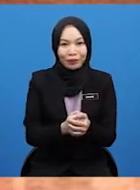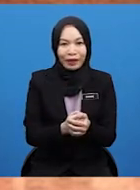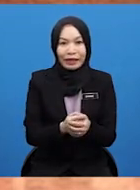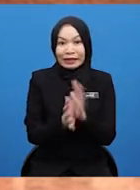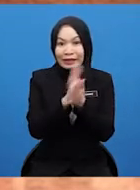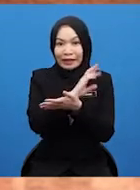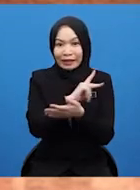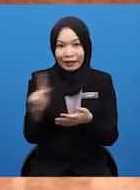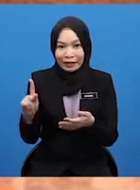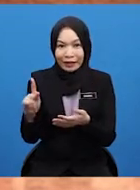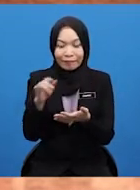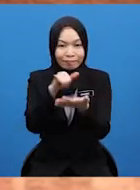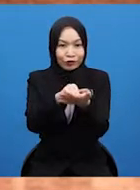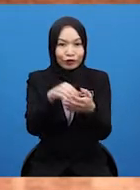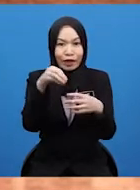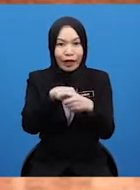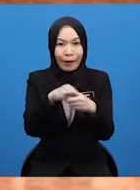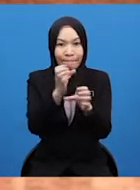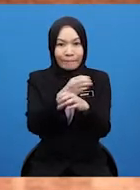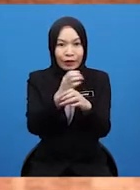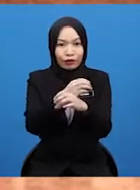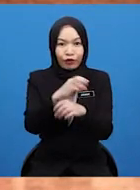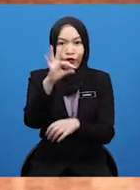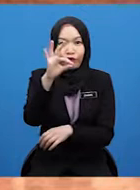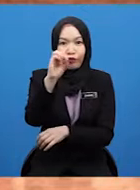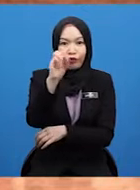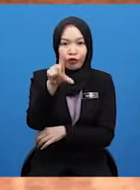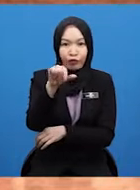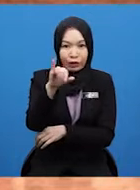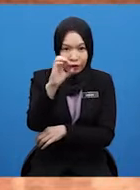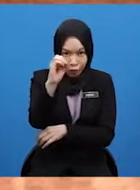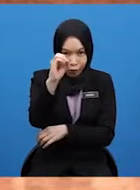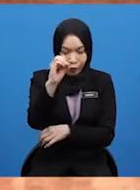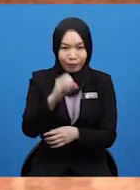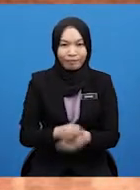itu tadi dalam bentuk folio seperti ini.